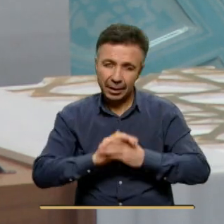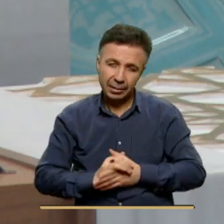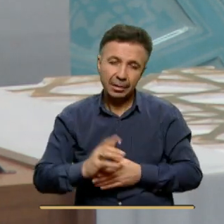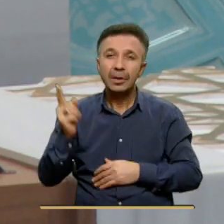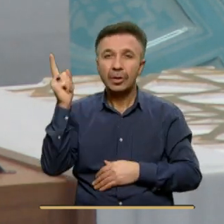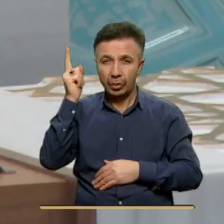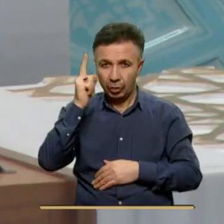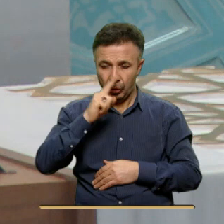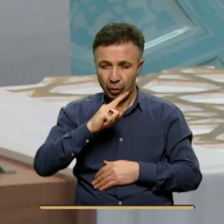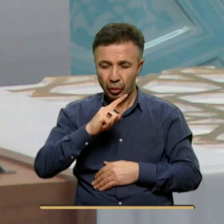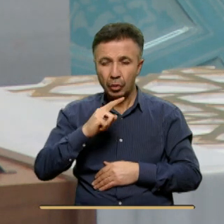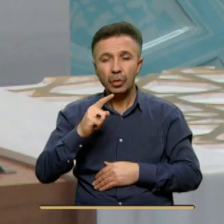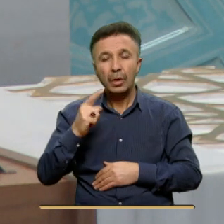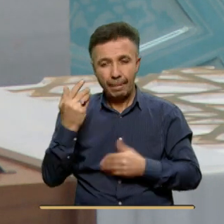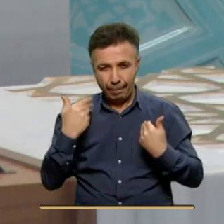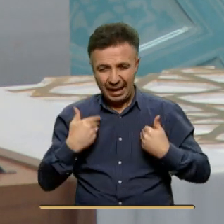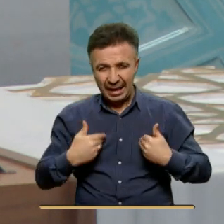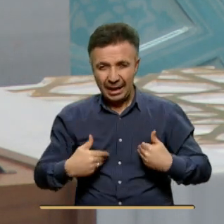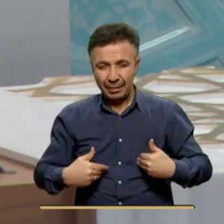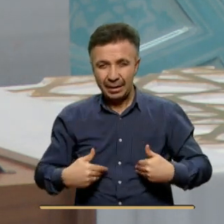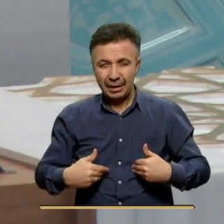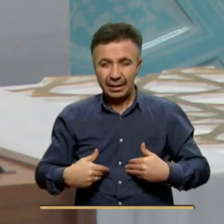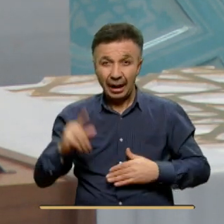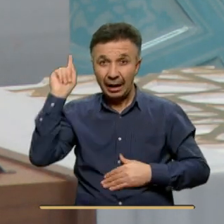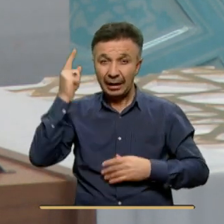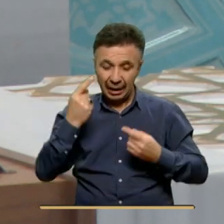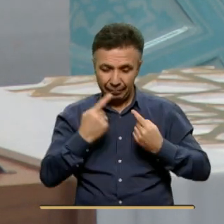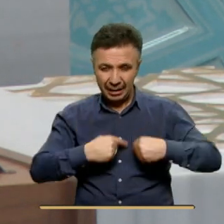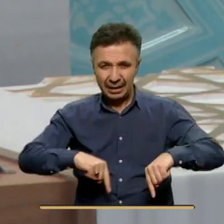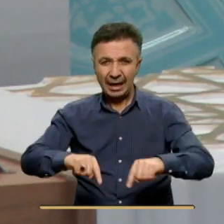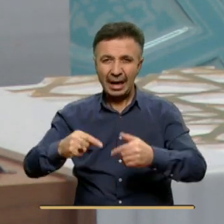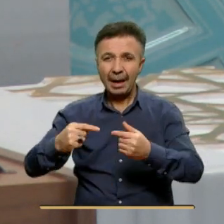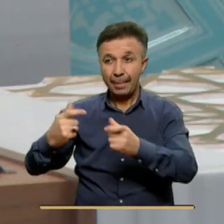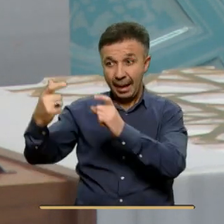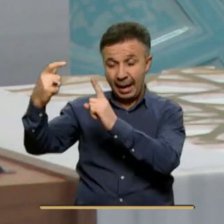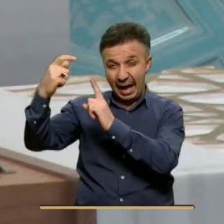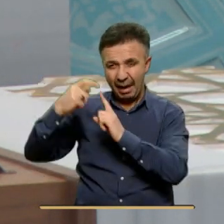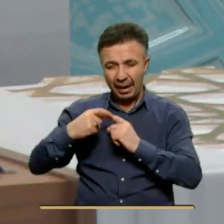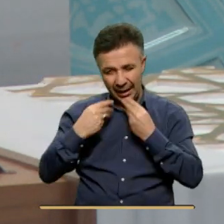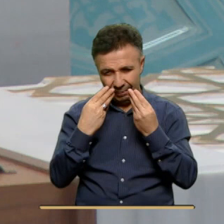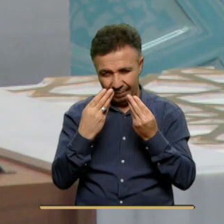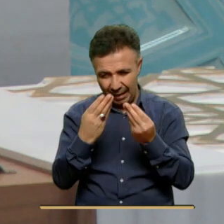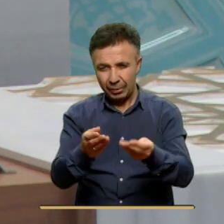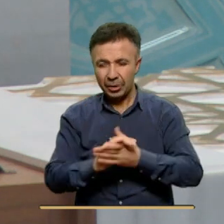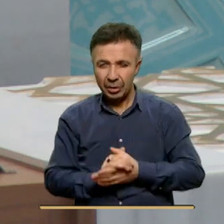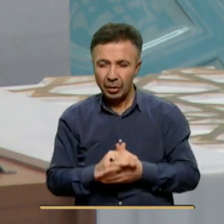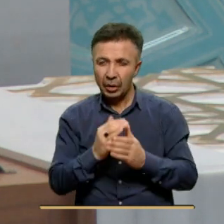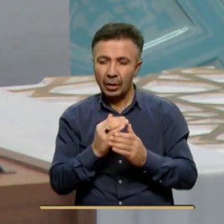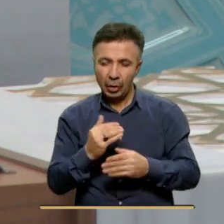Çünkü bedenimiz bizlere emanettir. Vücudumuz hakkında